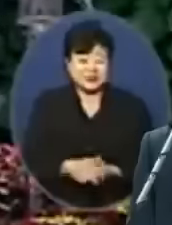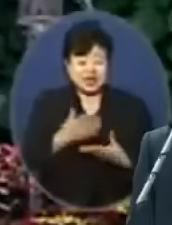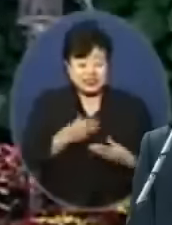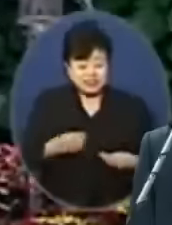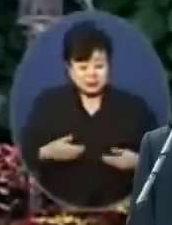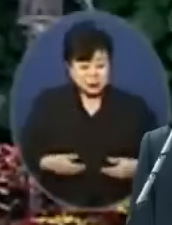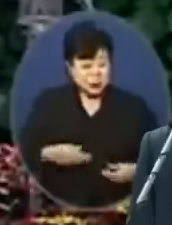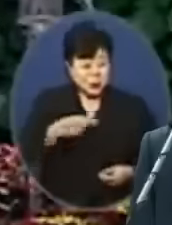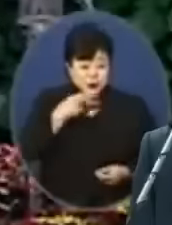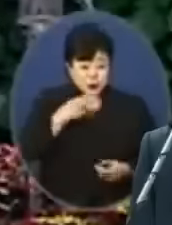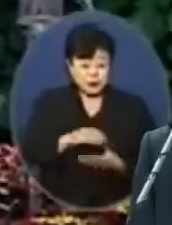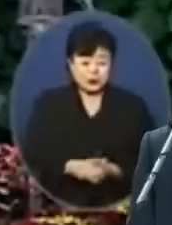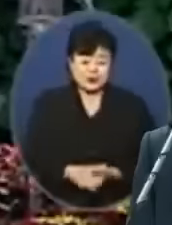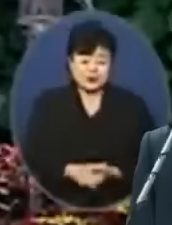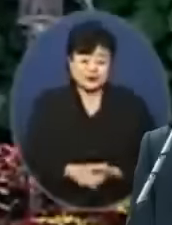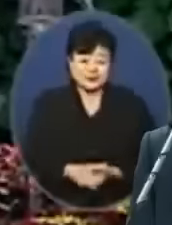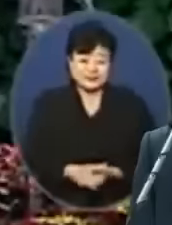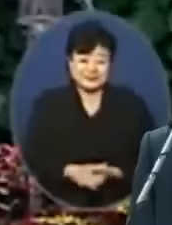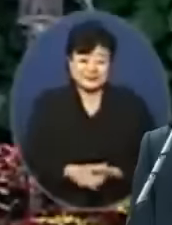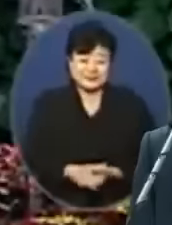낙심할 필요가 없는 것입니다.